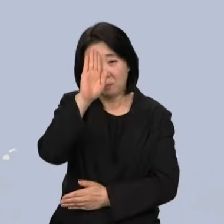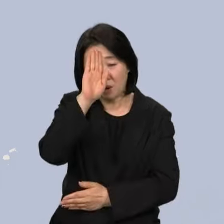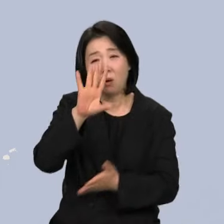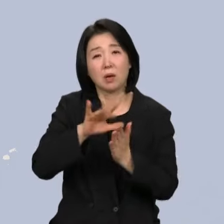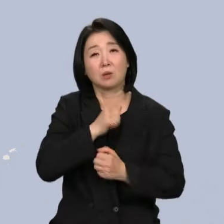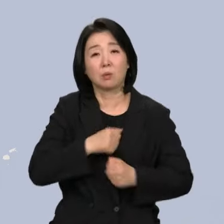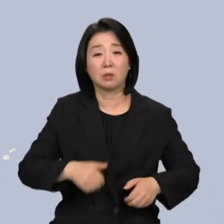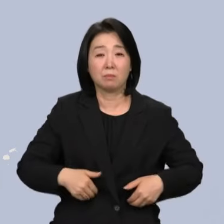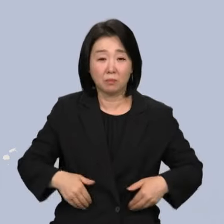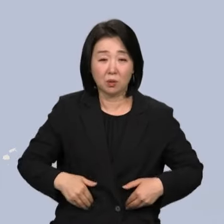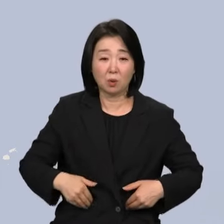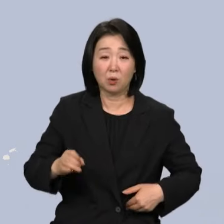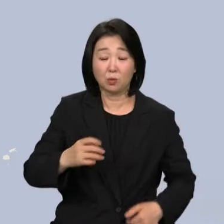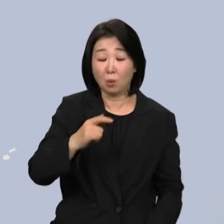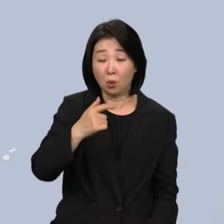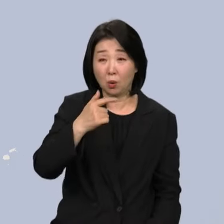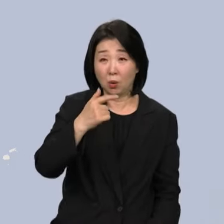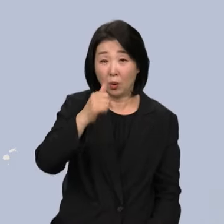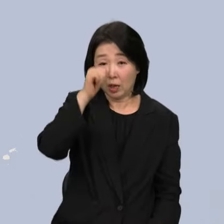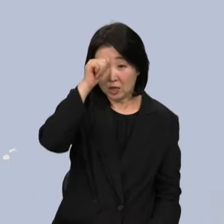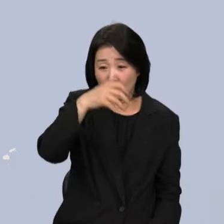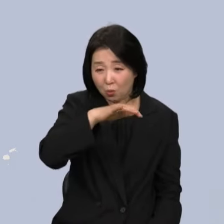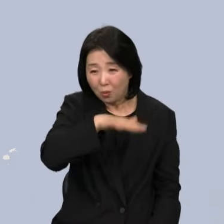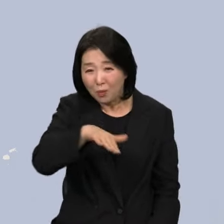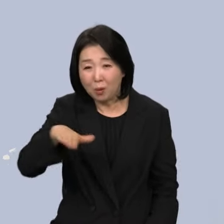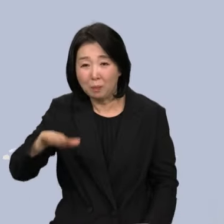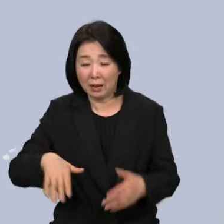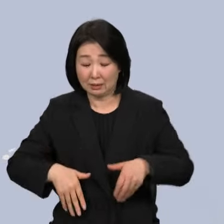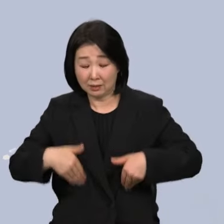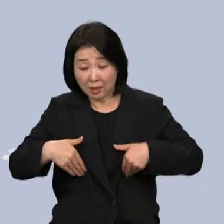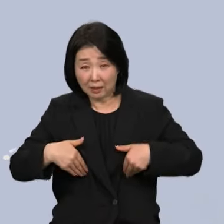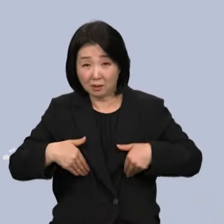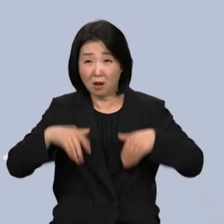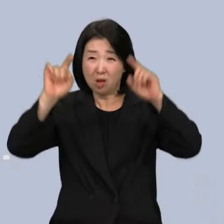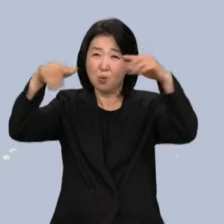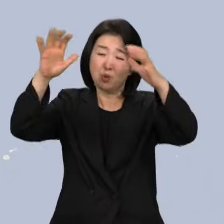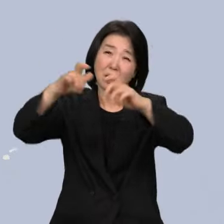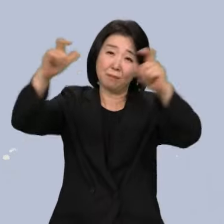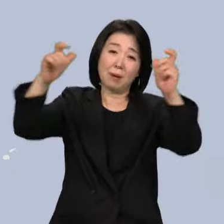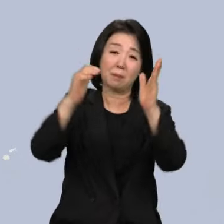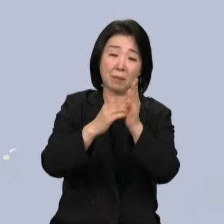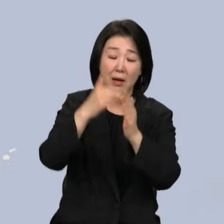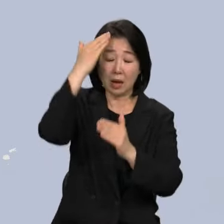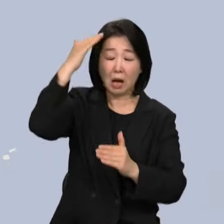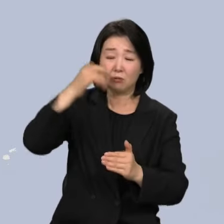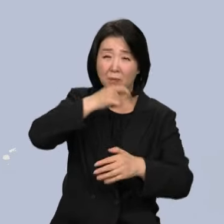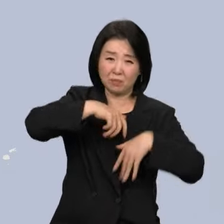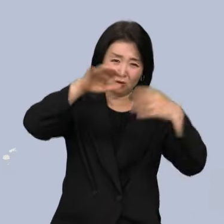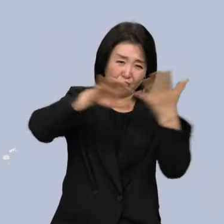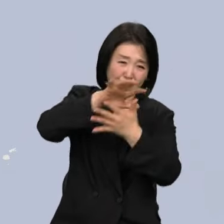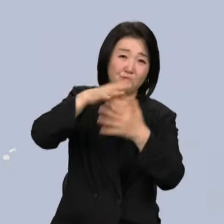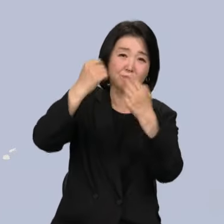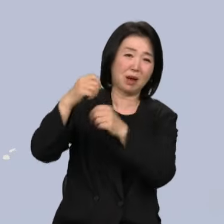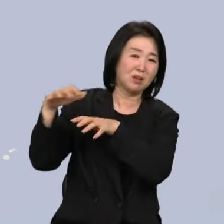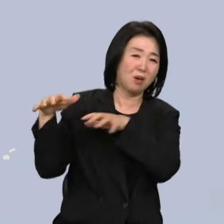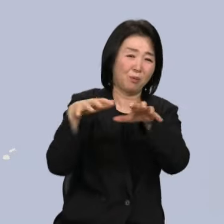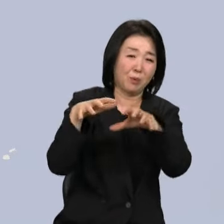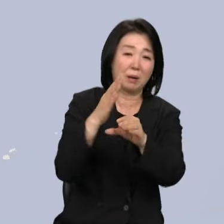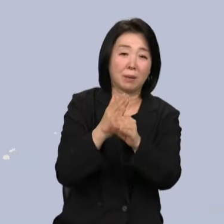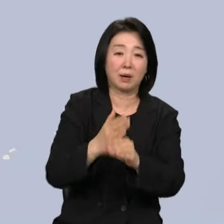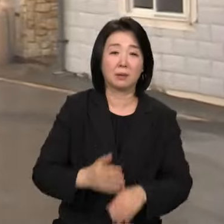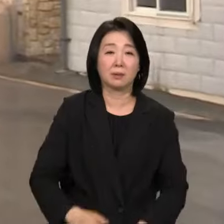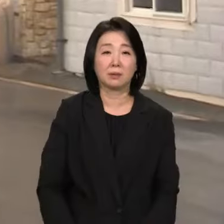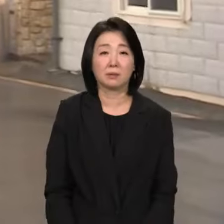또 열대 인도양 해수면의 따뜻한 온도가 고기압을 확장시키면서 우리나라의 비구름을 더 많이 밀어넣는다는